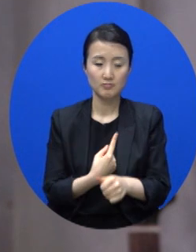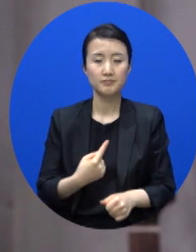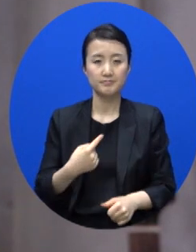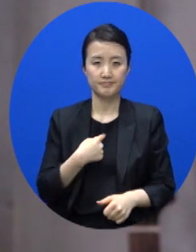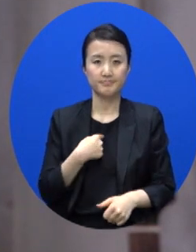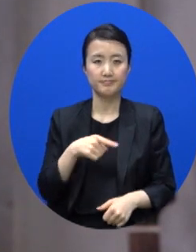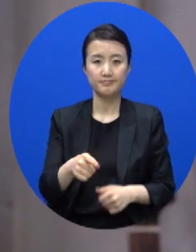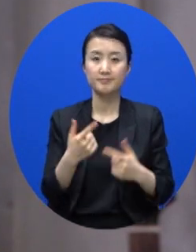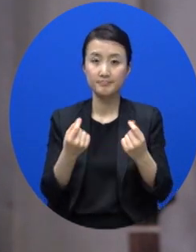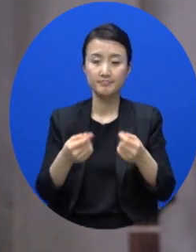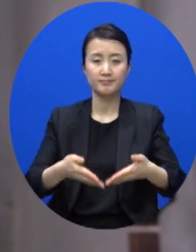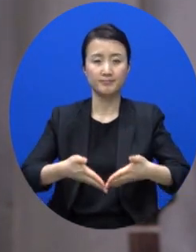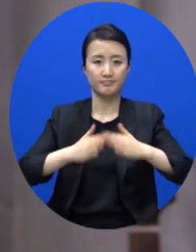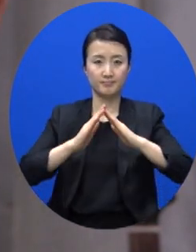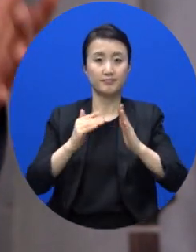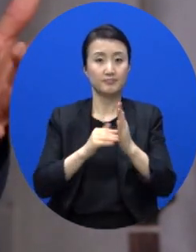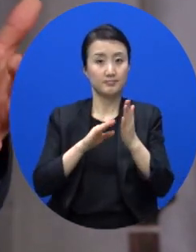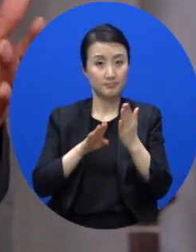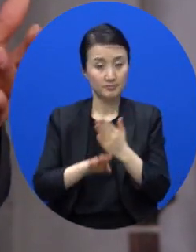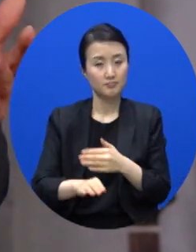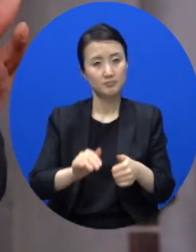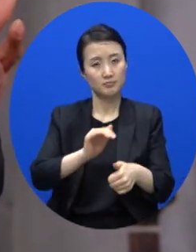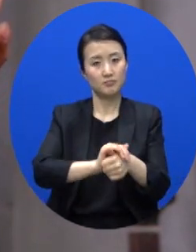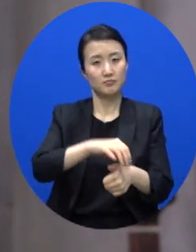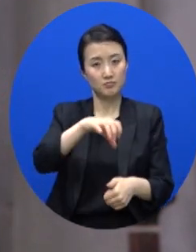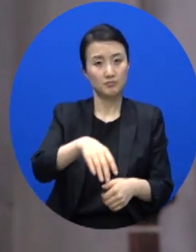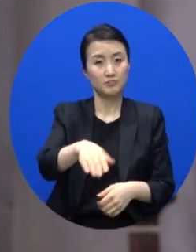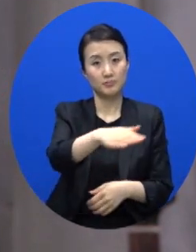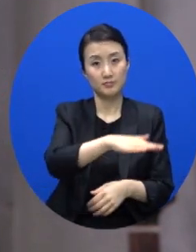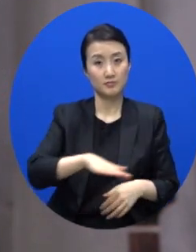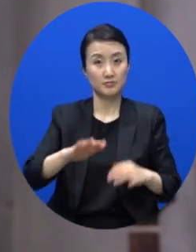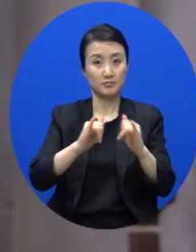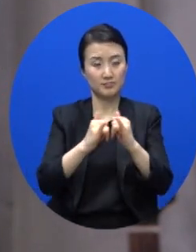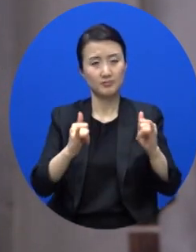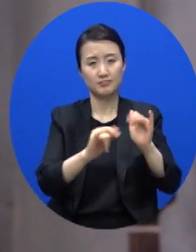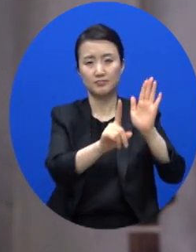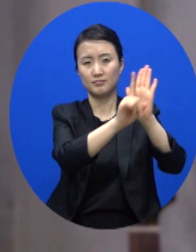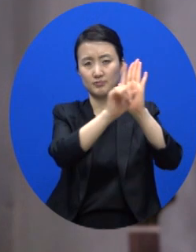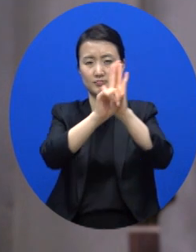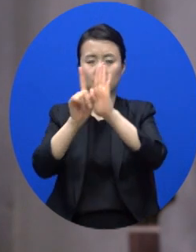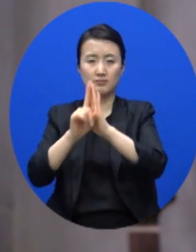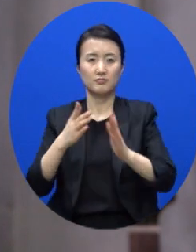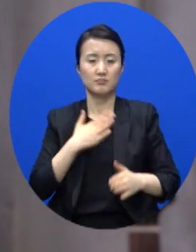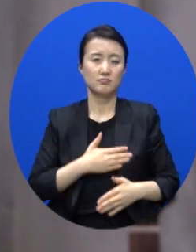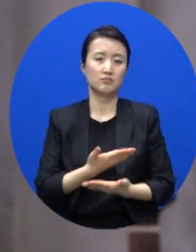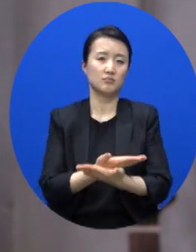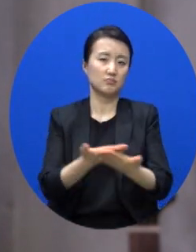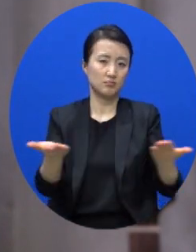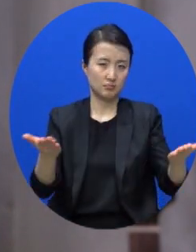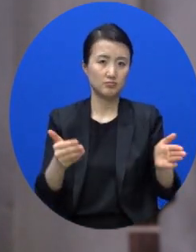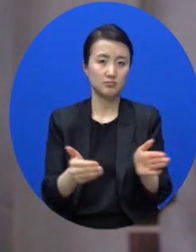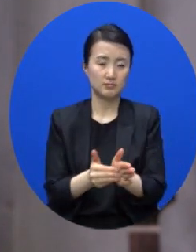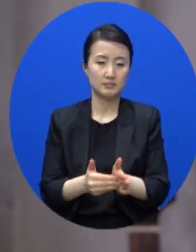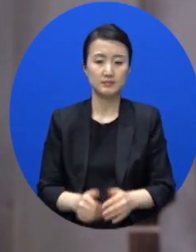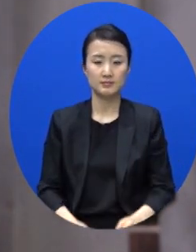보존회를 설립하고는 경주 시민들에게 먼저 인식을 시켜야 되겠다. 왜냐?